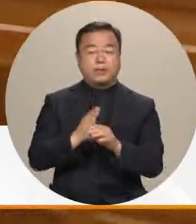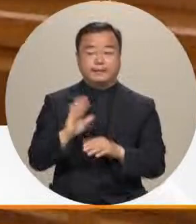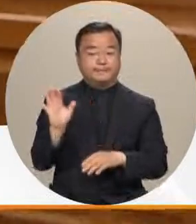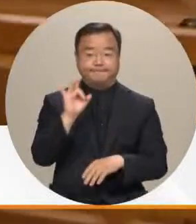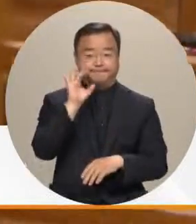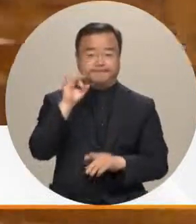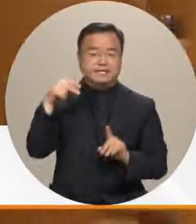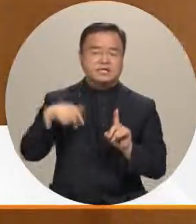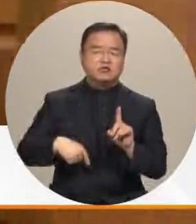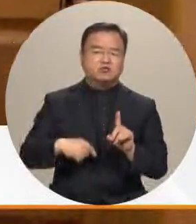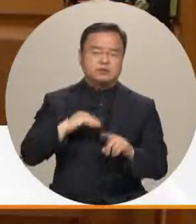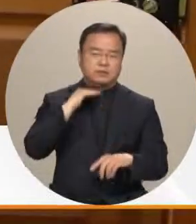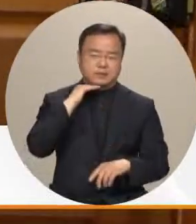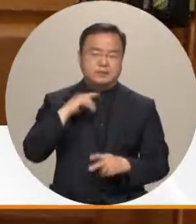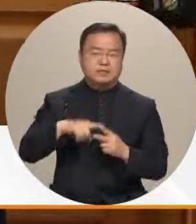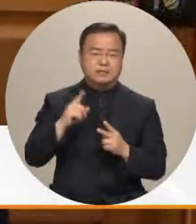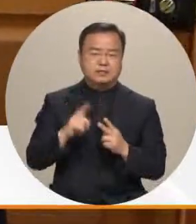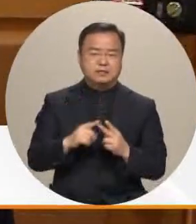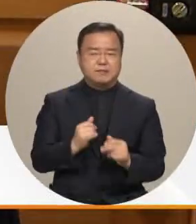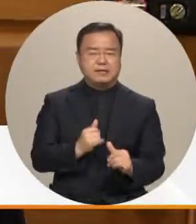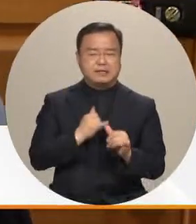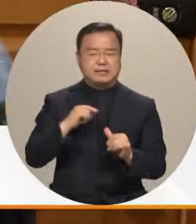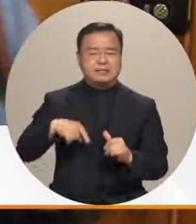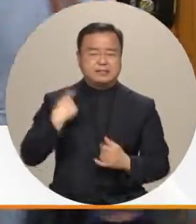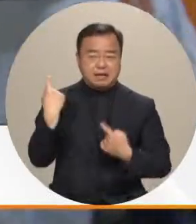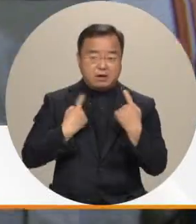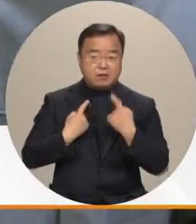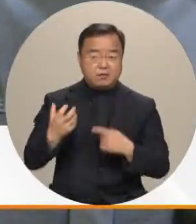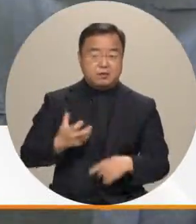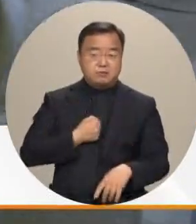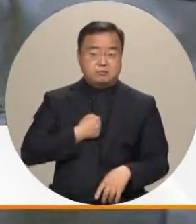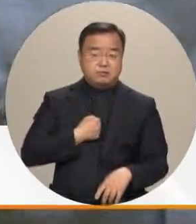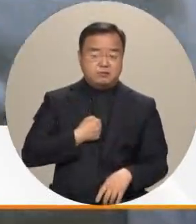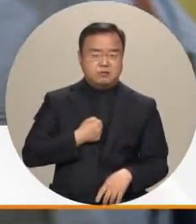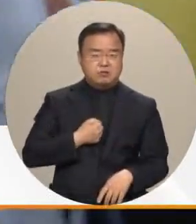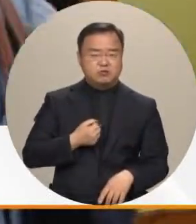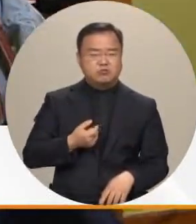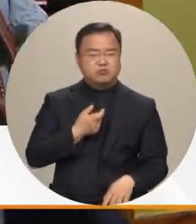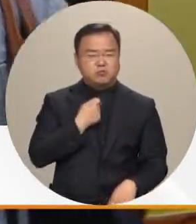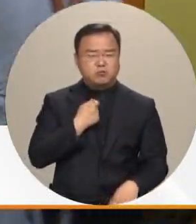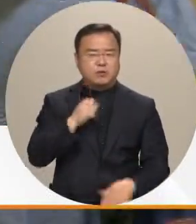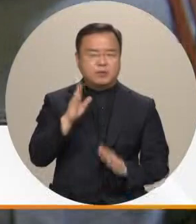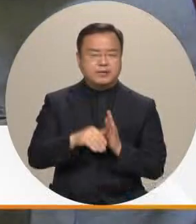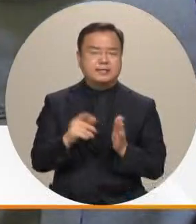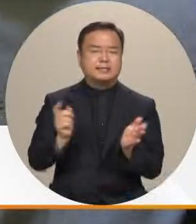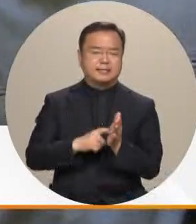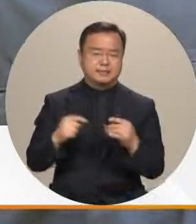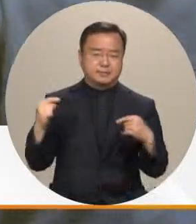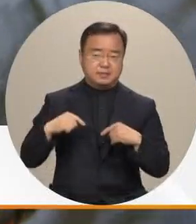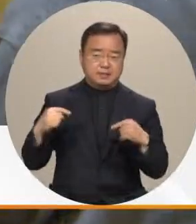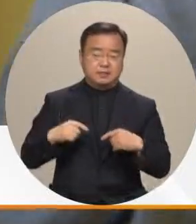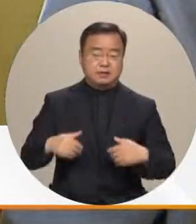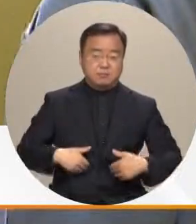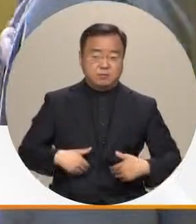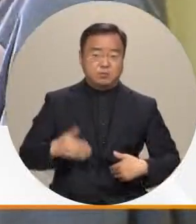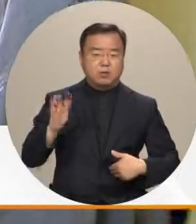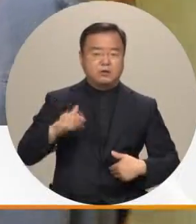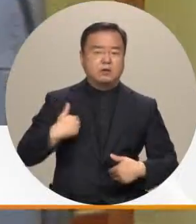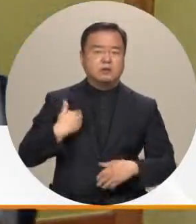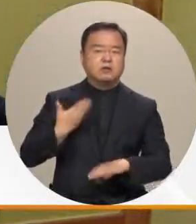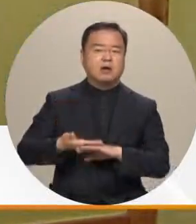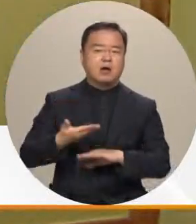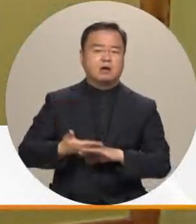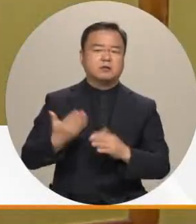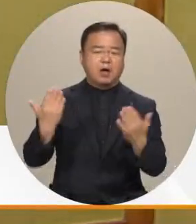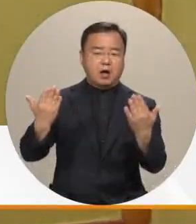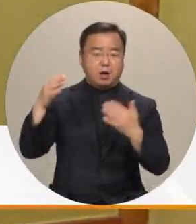일주일을 더 기다리거나 자살, 자해 충동이 일어났을 때 긴급 상담이 이루어져야 하는데 제가 그때 다른 학교에 순회를